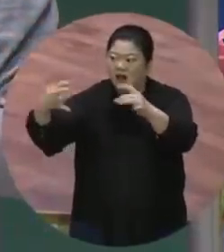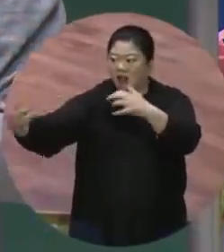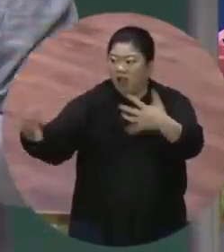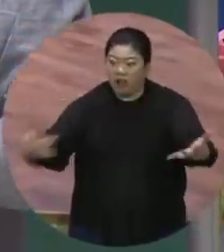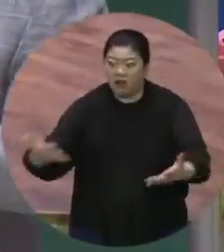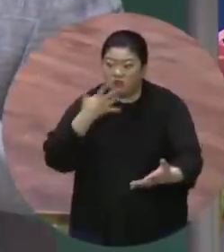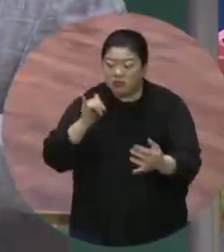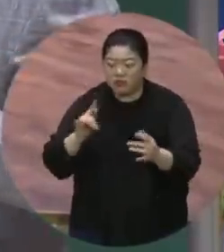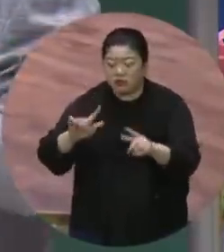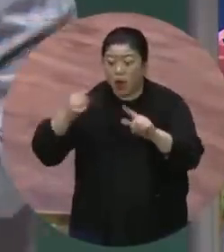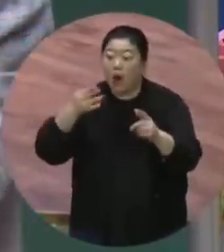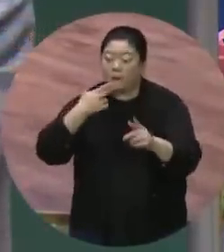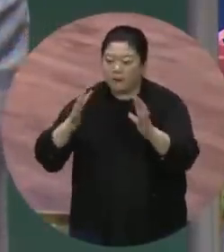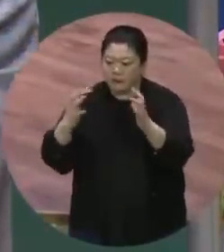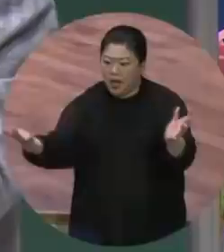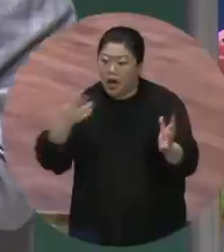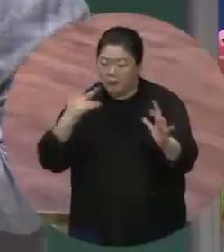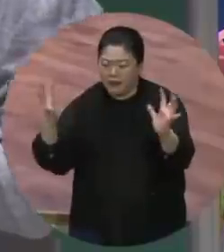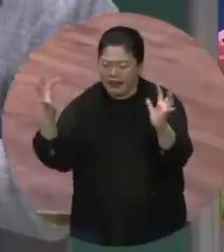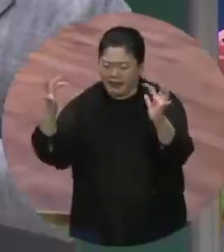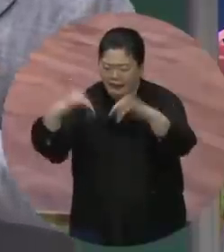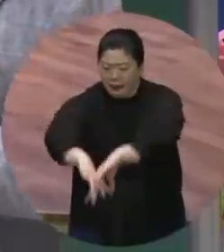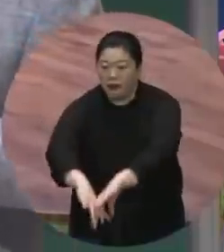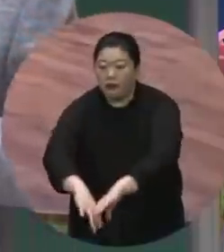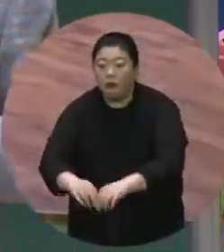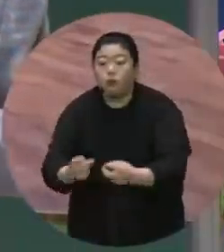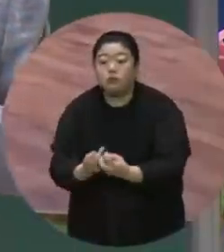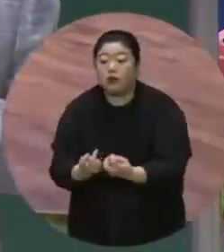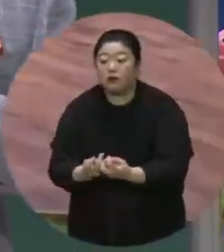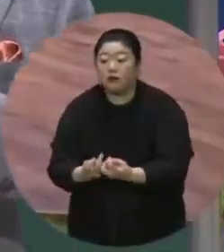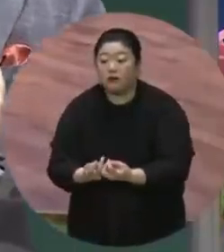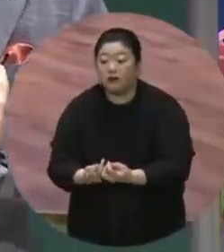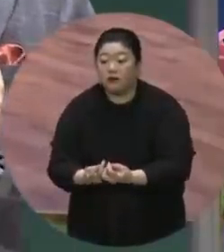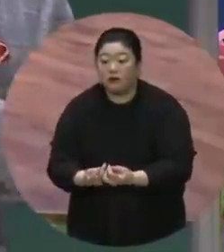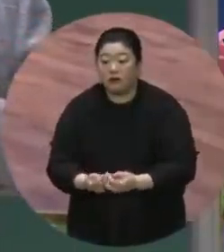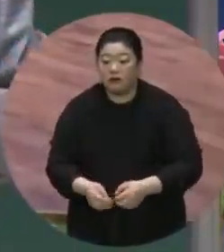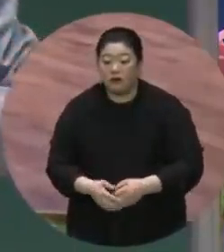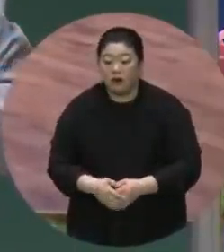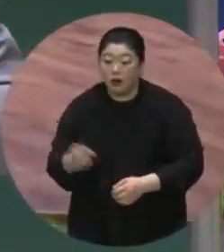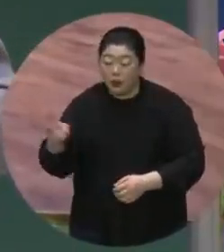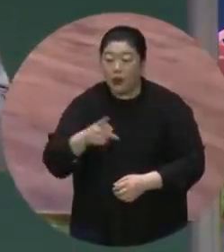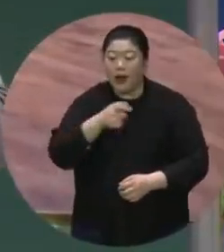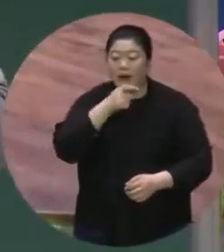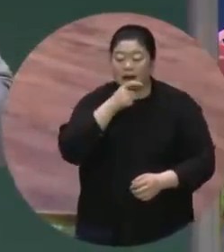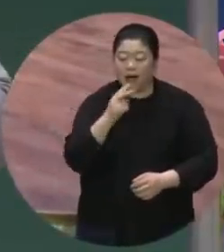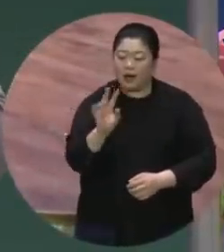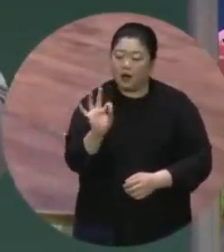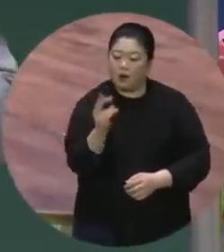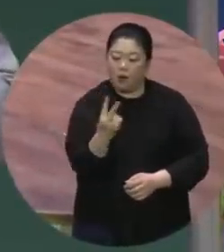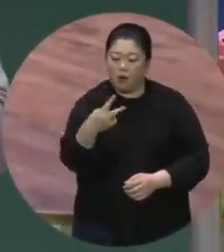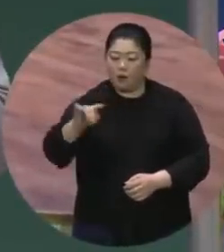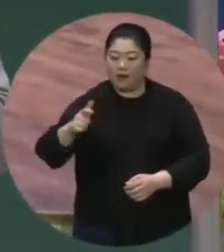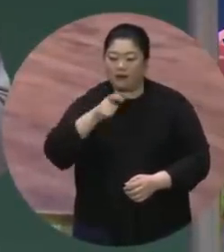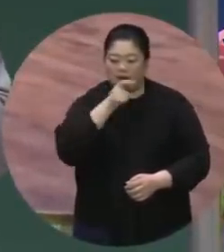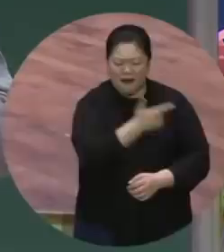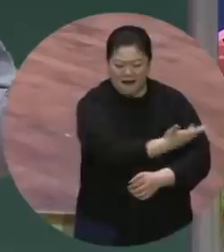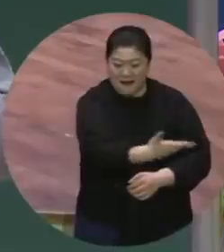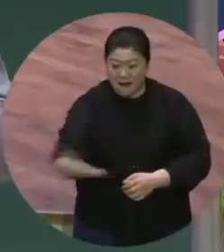열고 있잖아요. 그걸 확 물어줘. 어떻게 철철 흐르는 요단강이 쫙